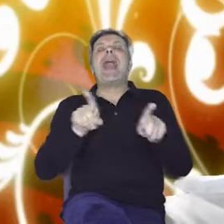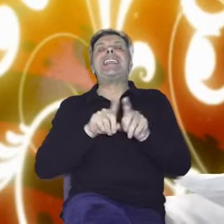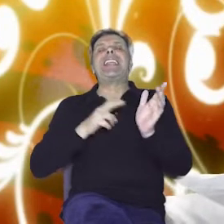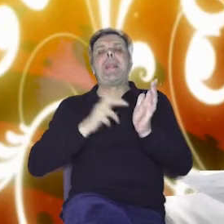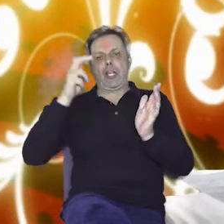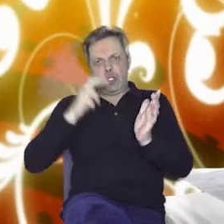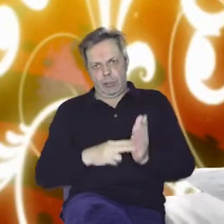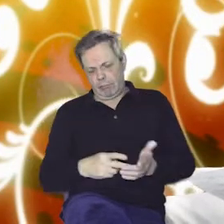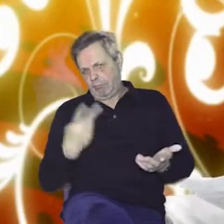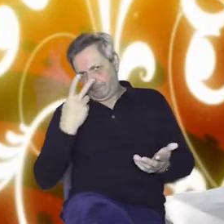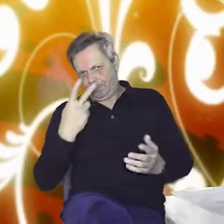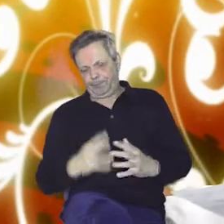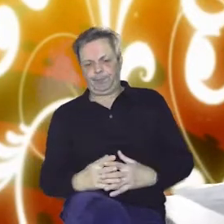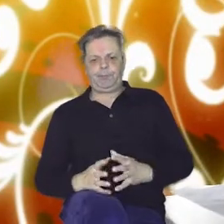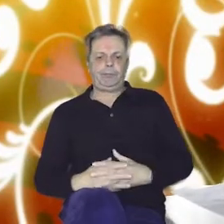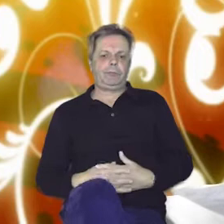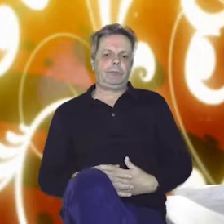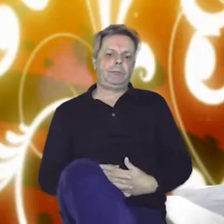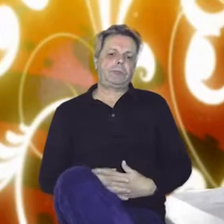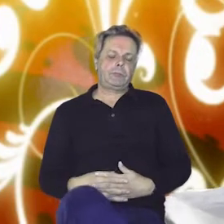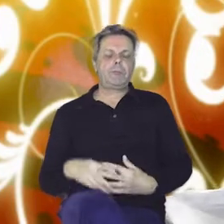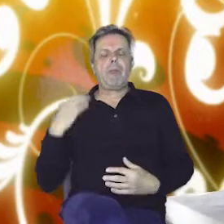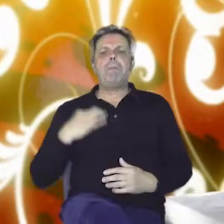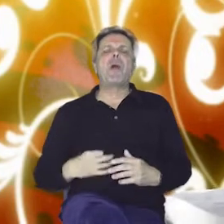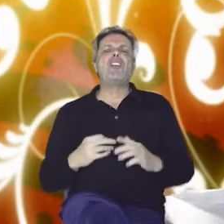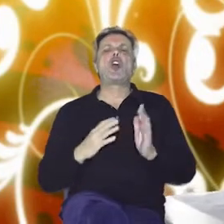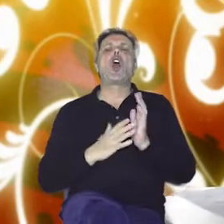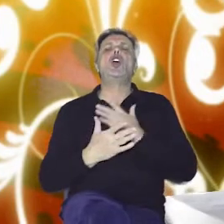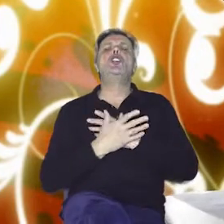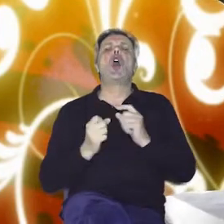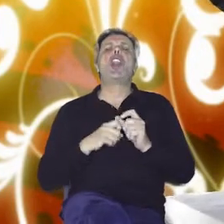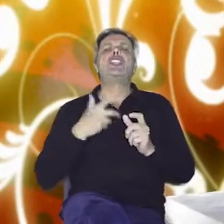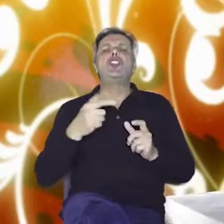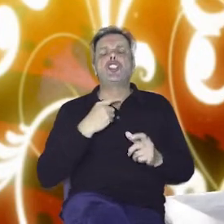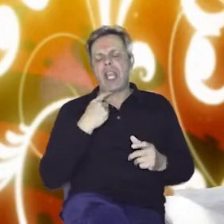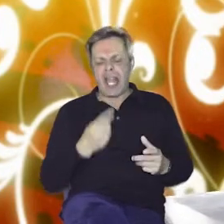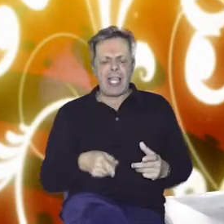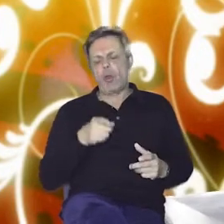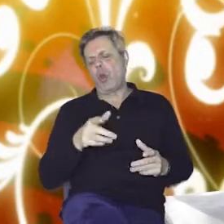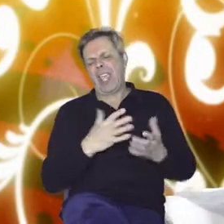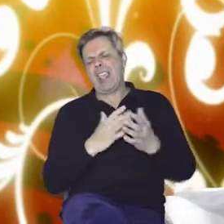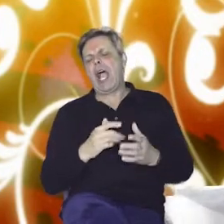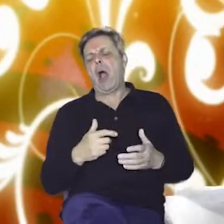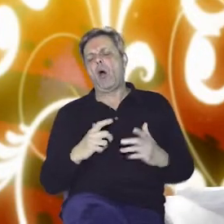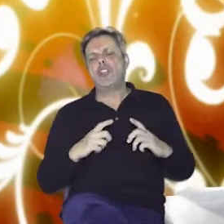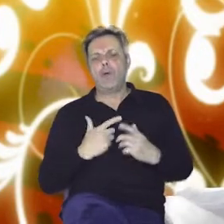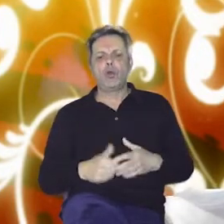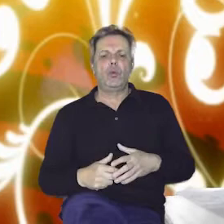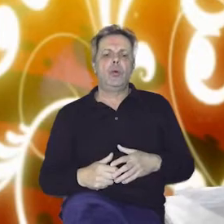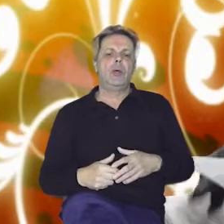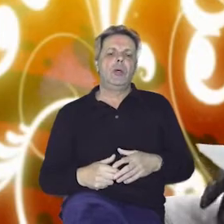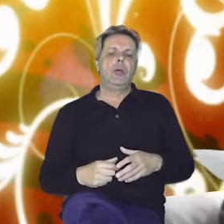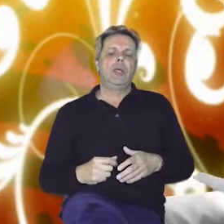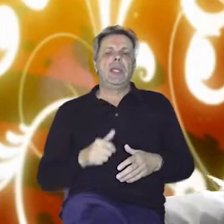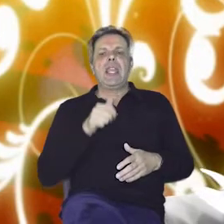Vaš profesor Zoričić, koji je prezentirao knjigu, em što je rekao knjiga o životu, on je nazvao knjigu o